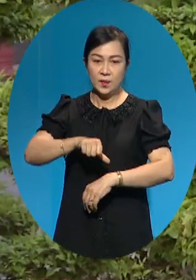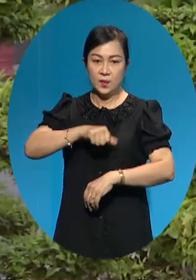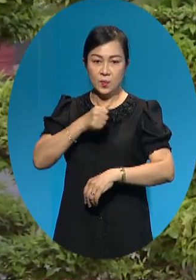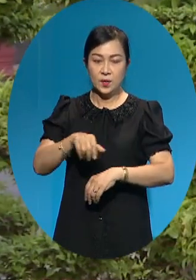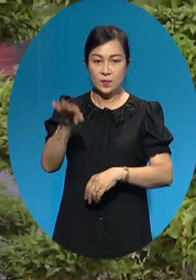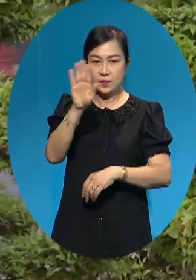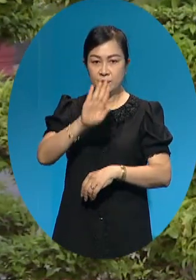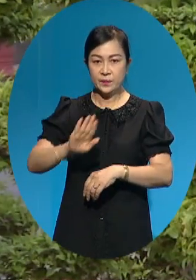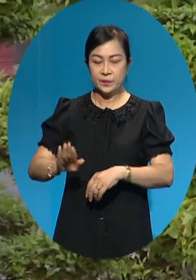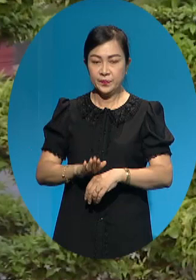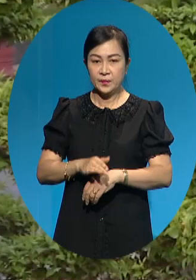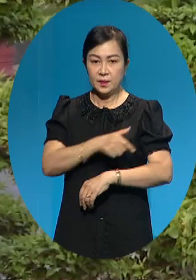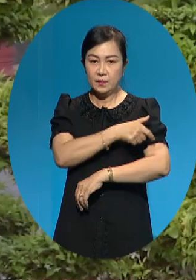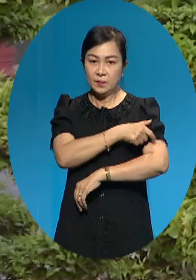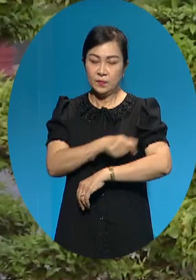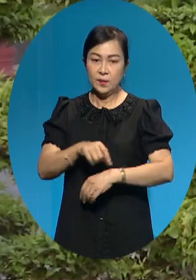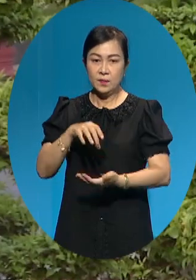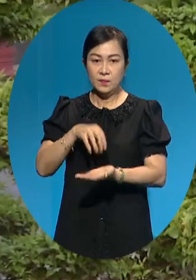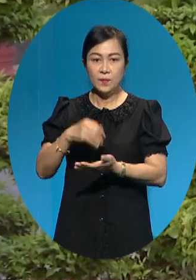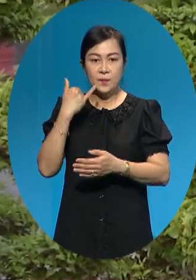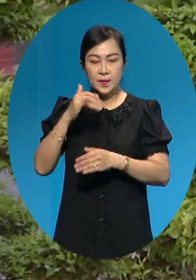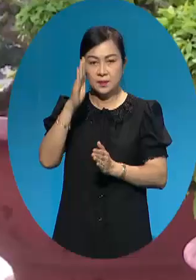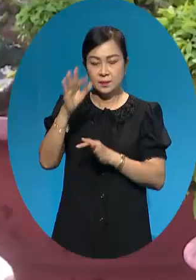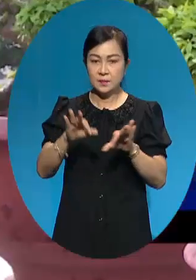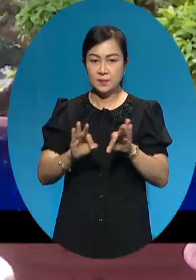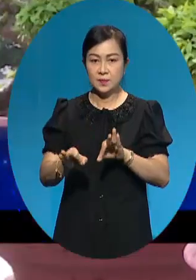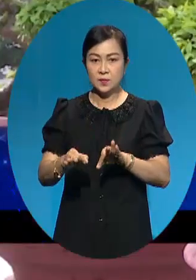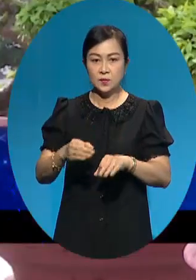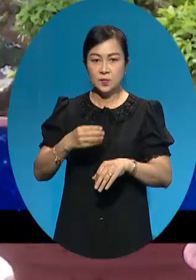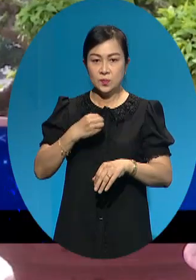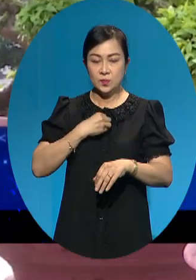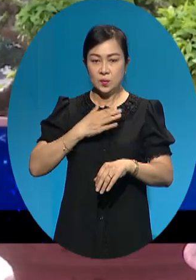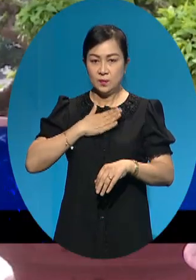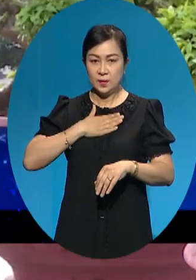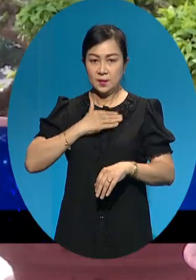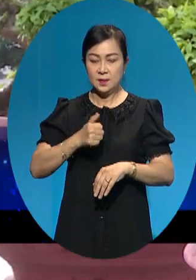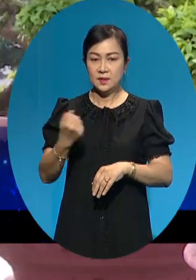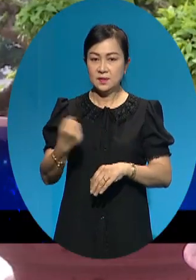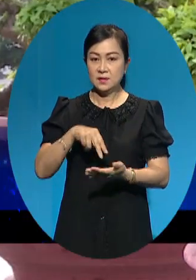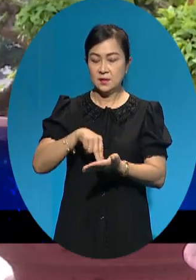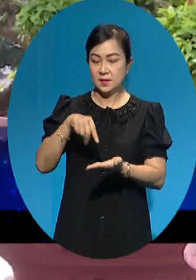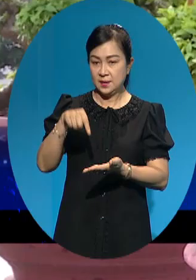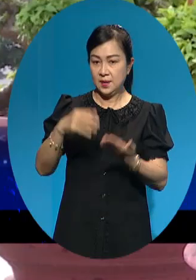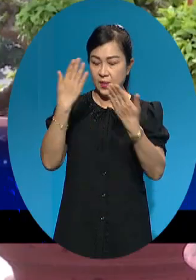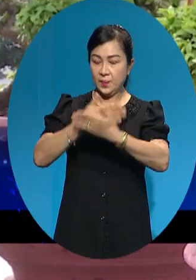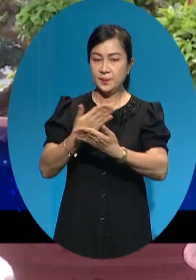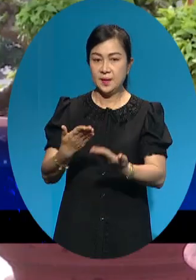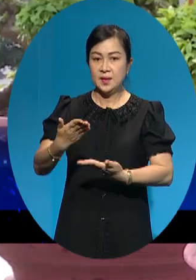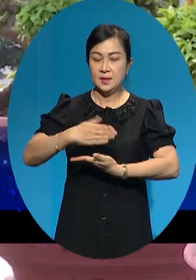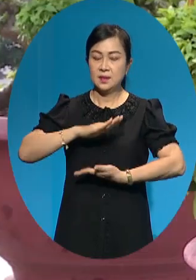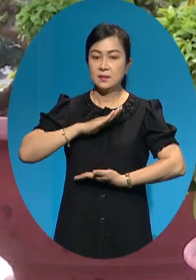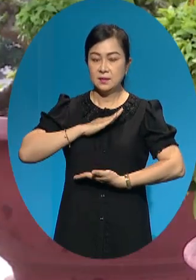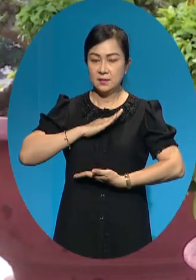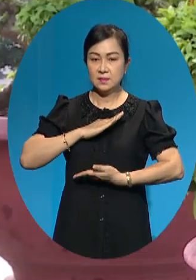và đặc biệt là bảo vệ vùng biển của thành phố Hồ Chí Minh. Tôi rất là vinh hạnh khi được đứng ở đây ngày hôm nay để nhận phần